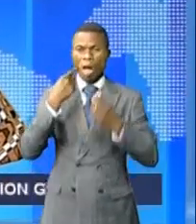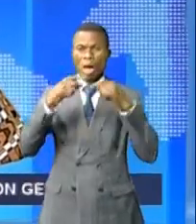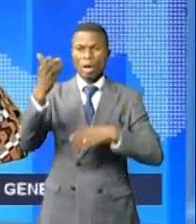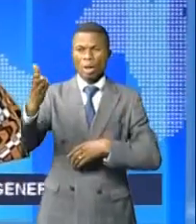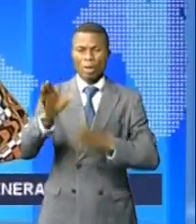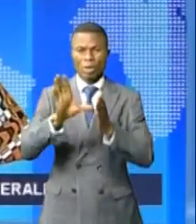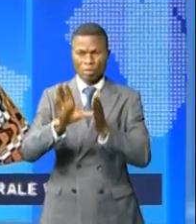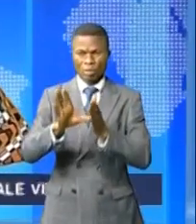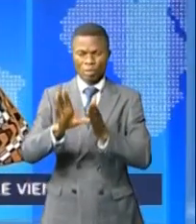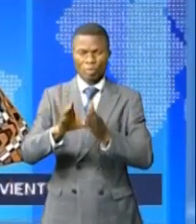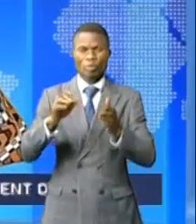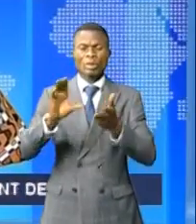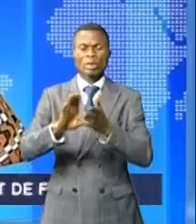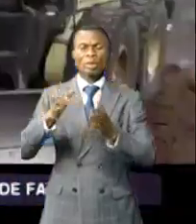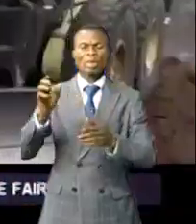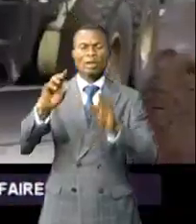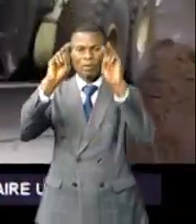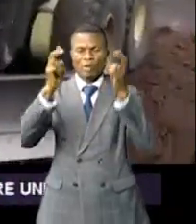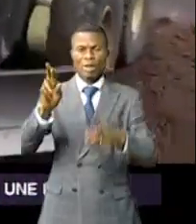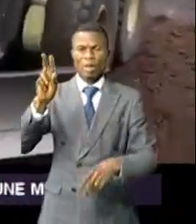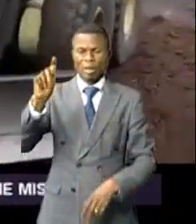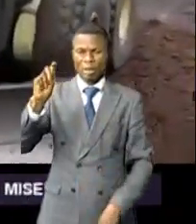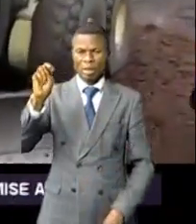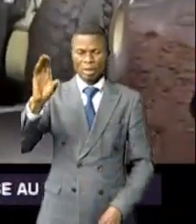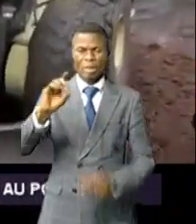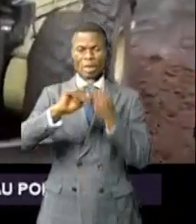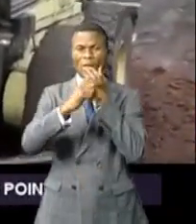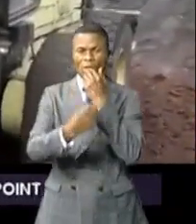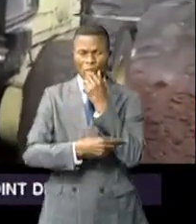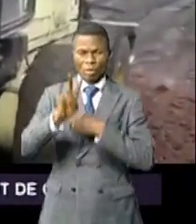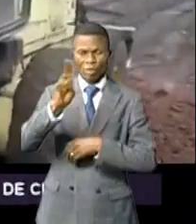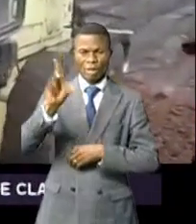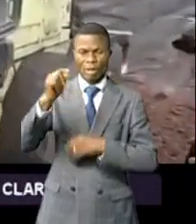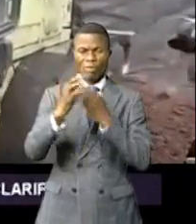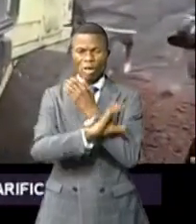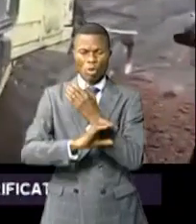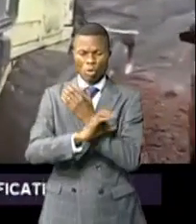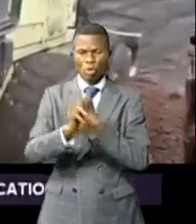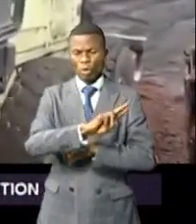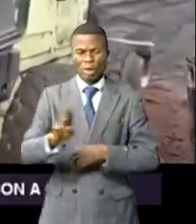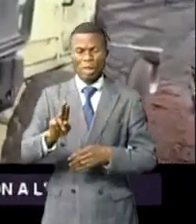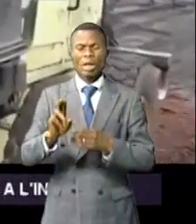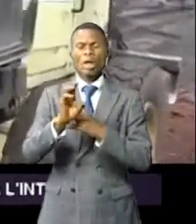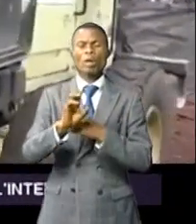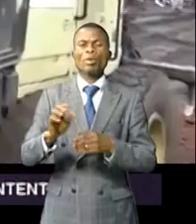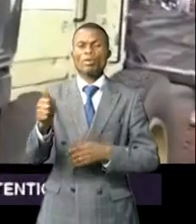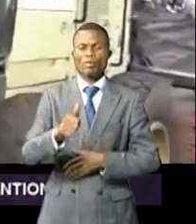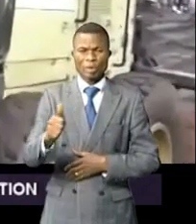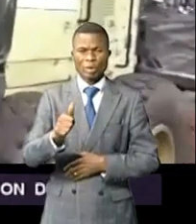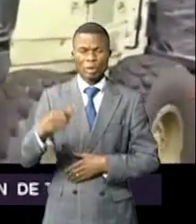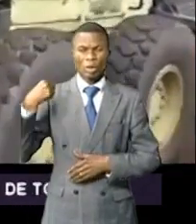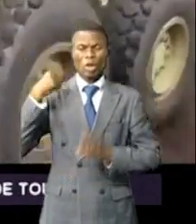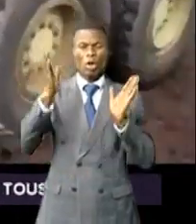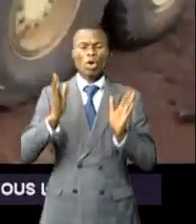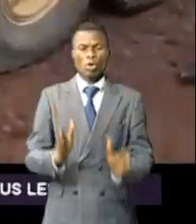un reportage de la RTNT Goma. Officiel à Goma ce vendredi 20 août 2021 par le gouverneur du Nord Kivu, Constant